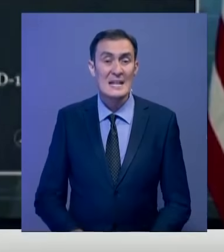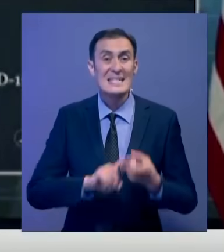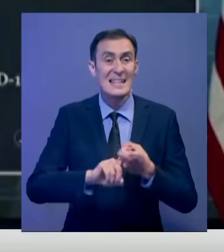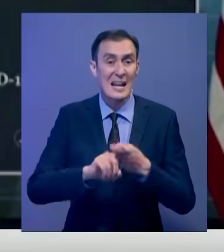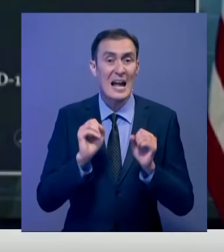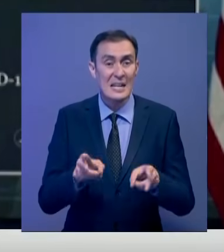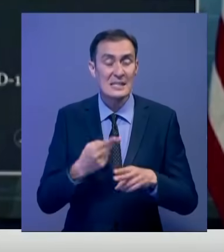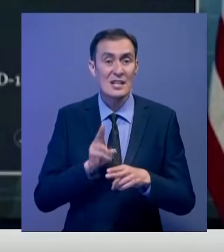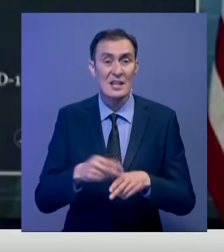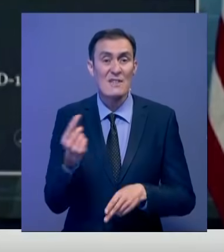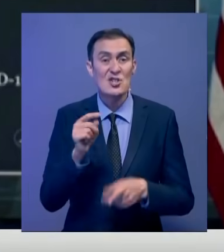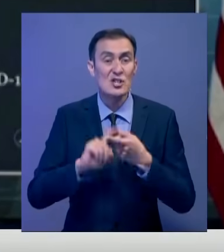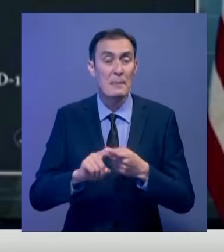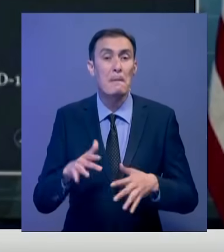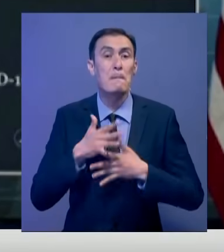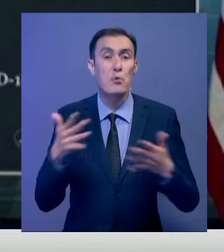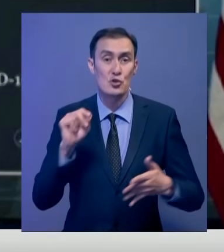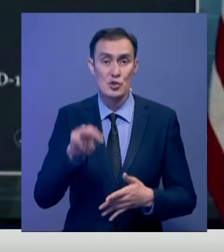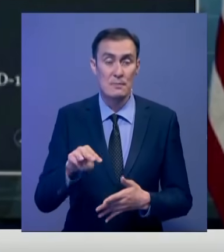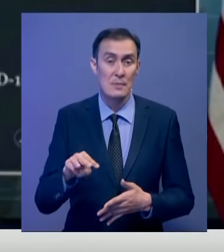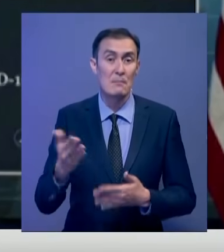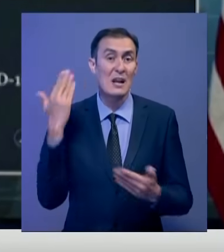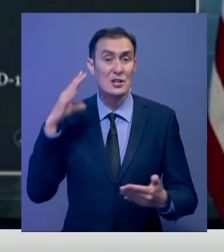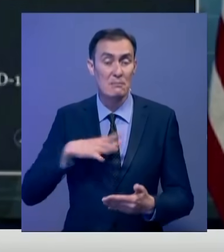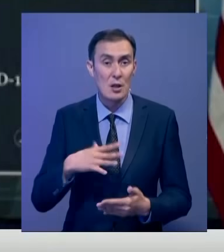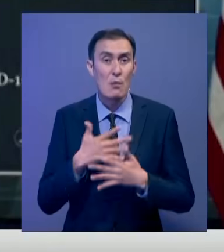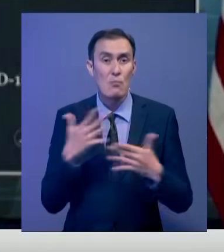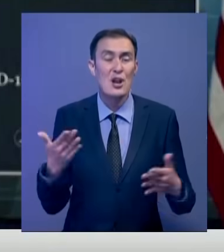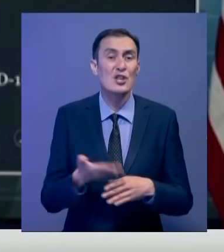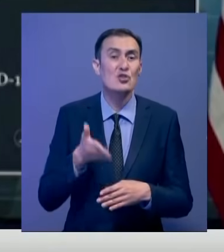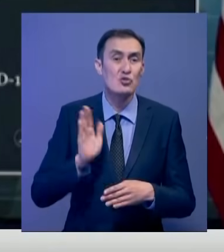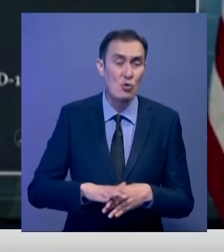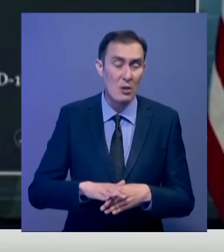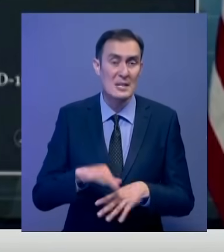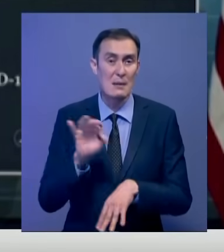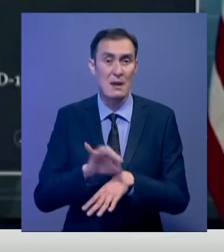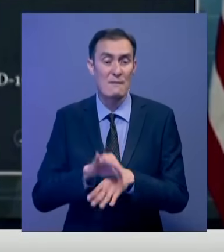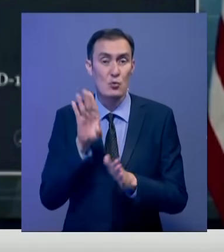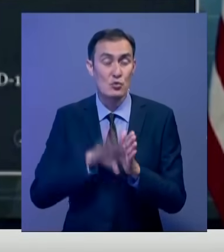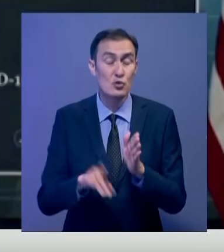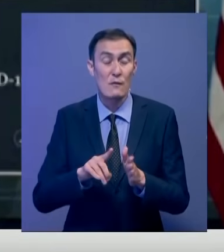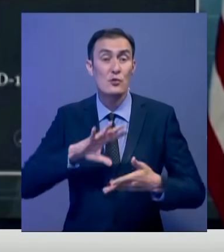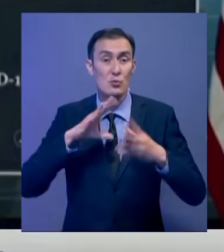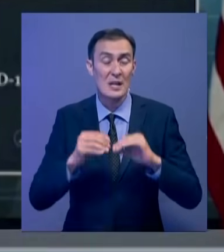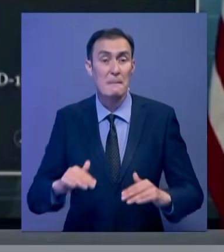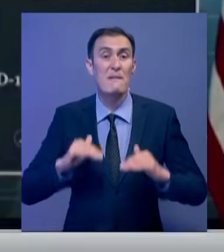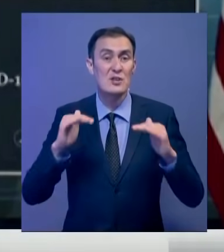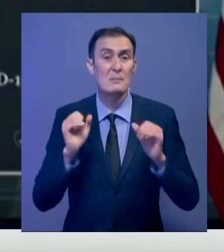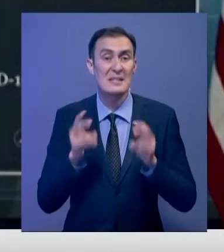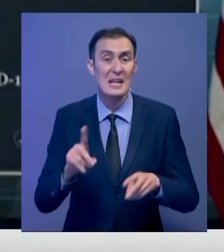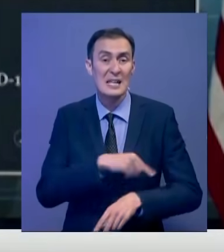Заразность этого штамма, несомненно, выше, чем оригинального. Он вызывает более тяжелую форму заболеваний, что отражается в повышенном